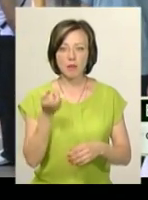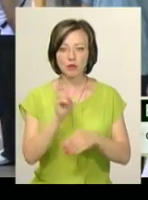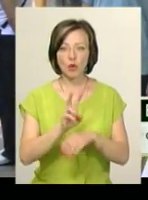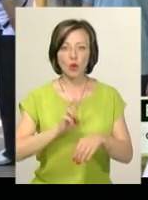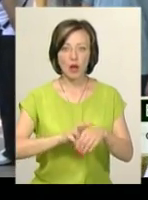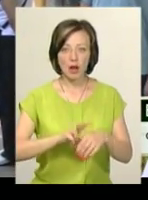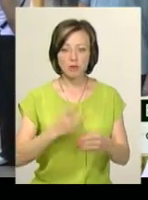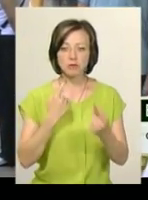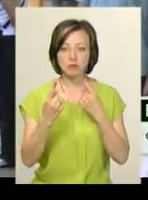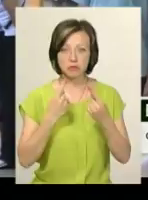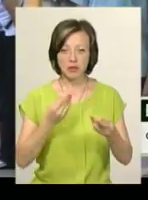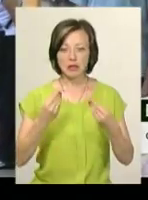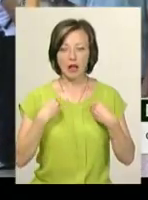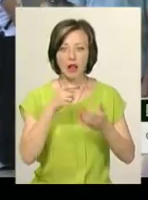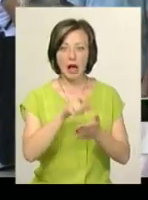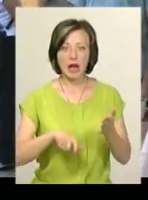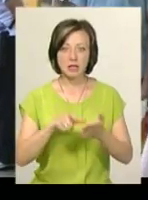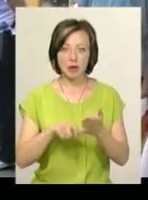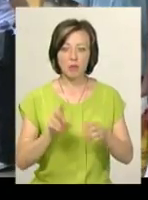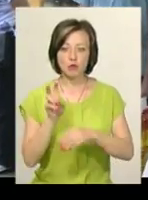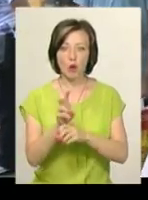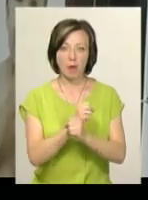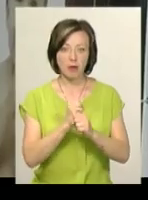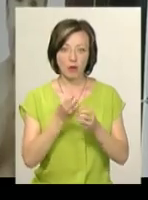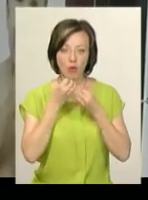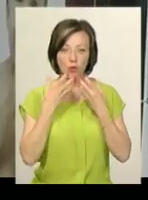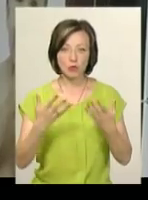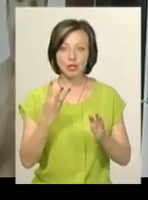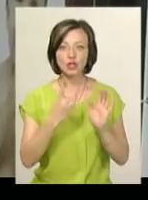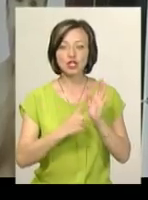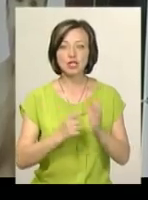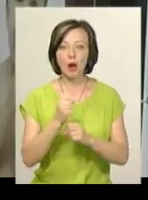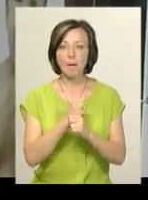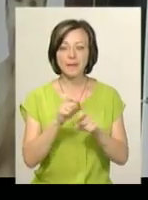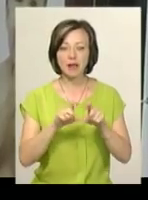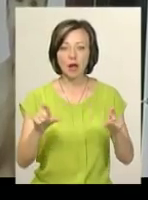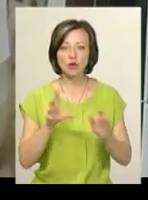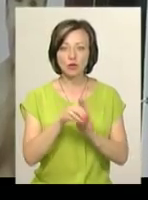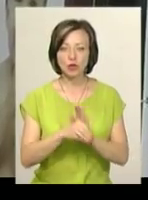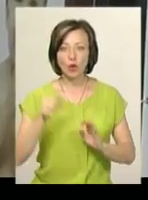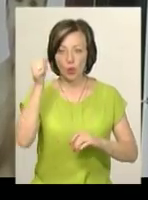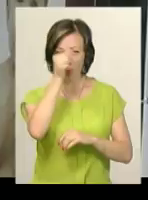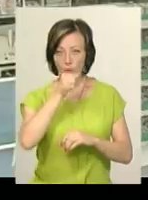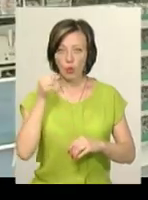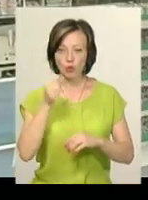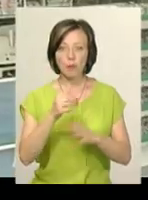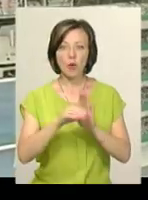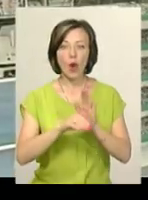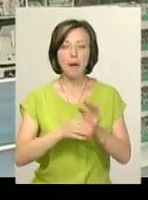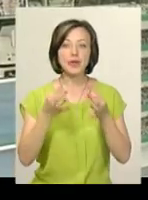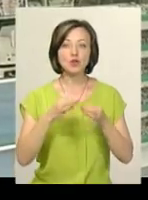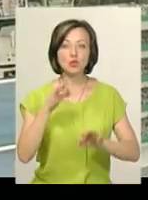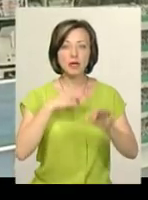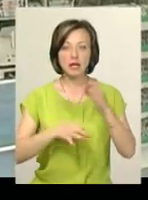мені рецепт. Я пішов, купив аптеку, і хорошо мені. 36 аптек долучилися цього року до програми «Доступні ліки» на Хмельниччині.